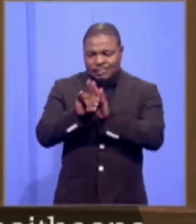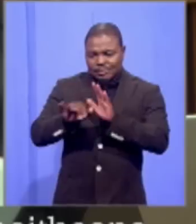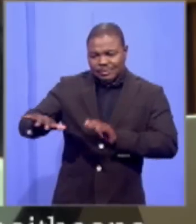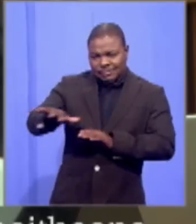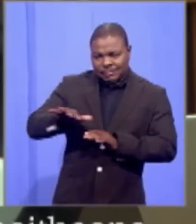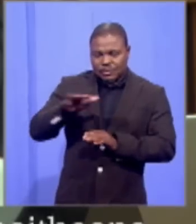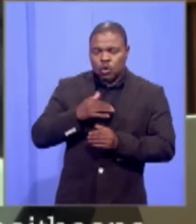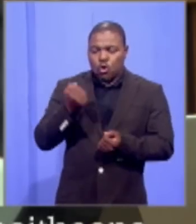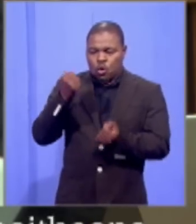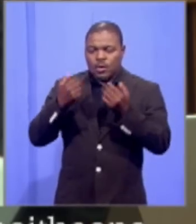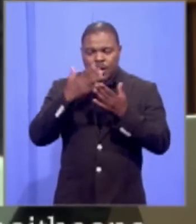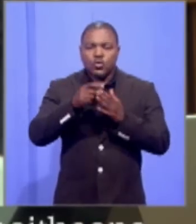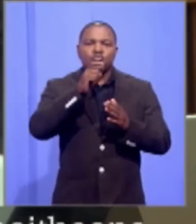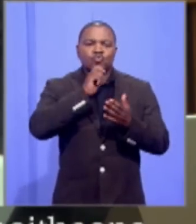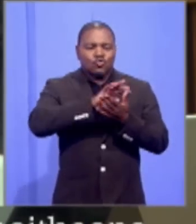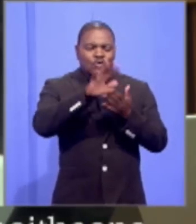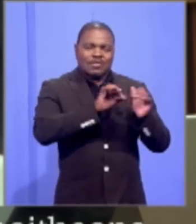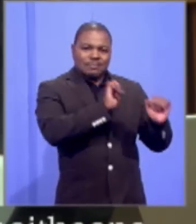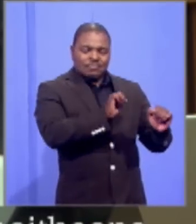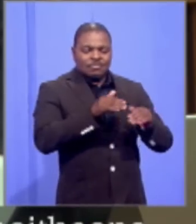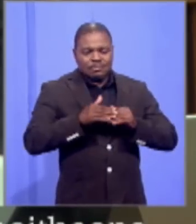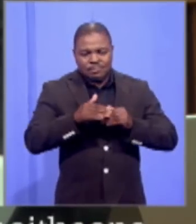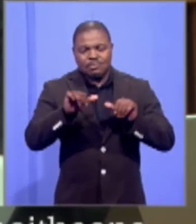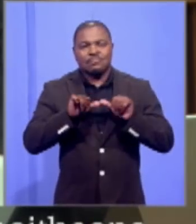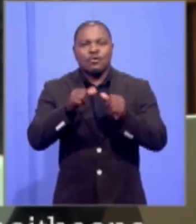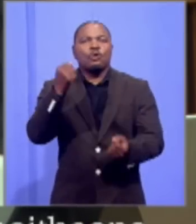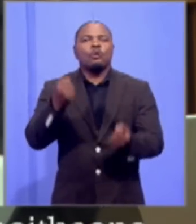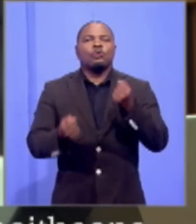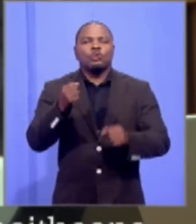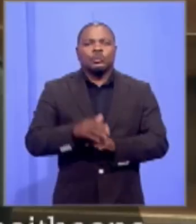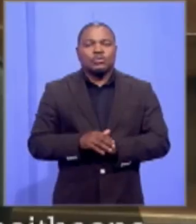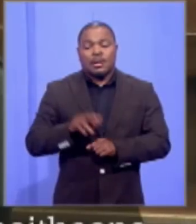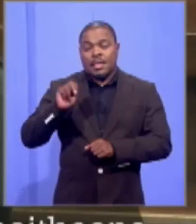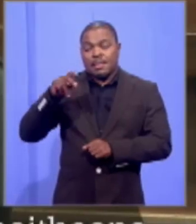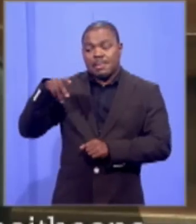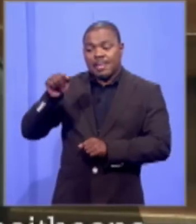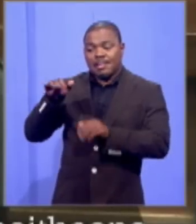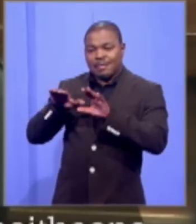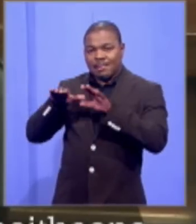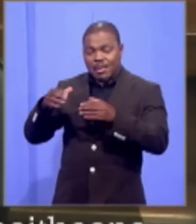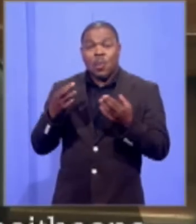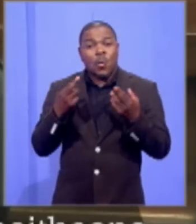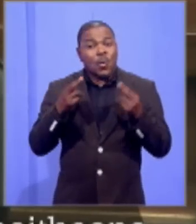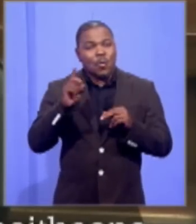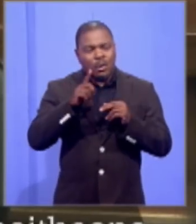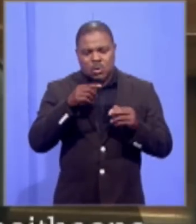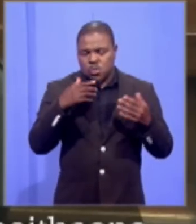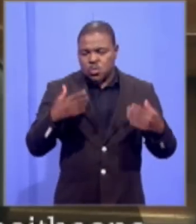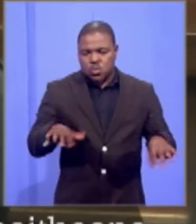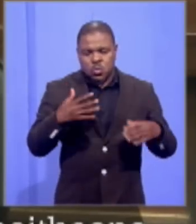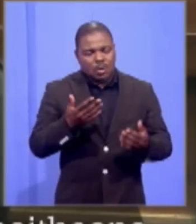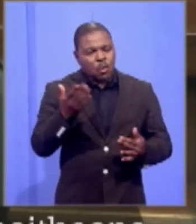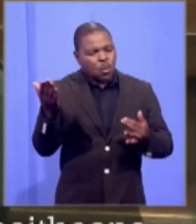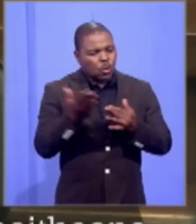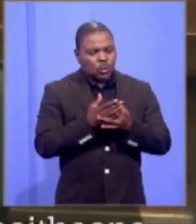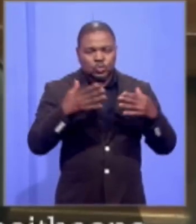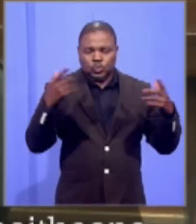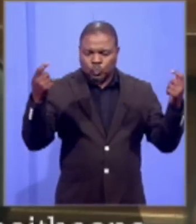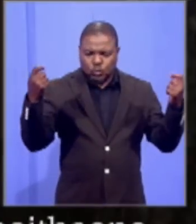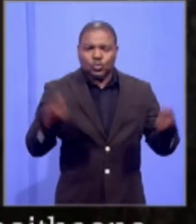kgorotsheko bjalo ka bohlatse tshekong ya polao ya Meiwa. Lekala la botšhotšhisi jwa bosetšhaba le holofela gore le na le molato o tiilego tabeng